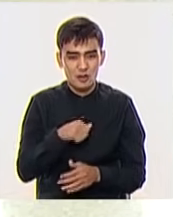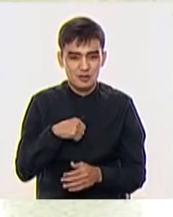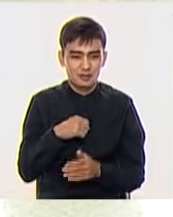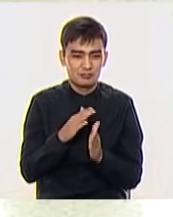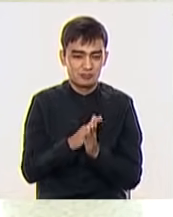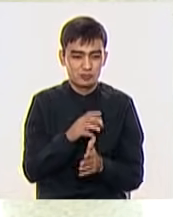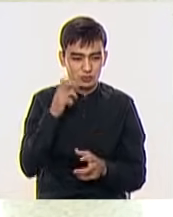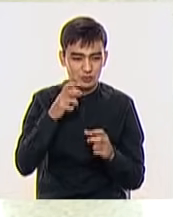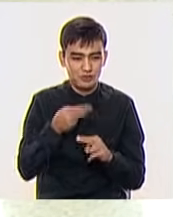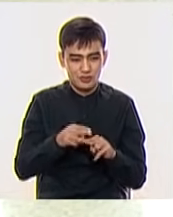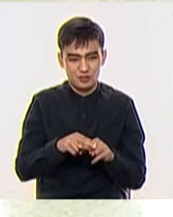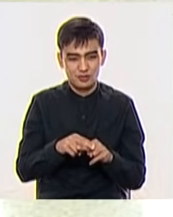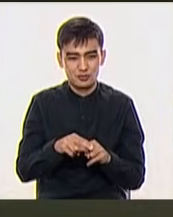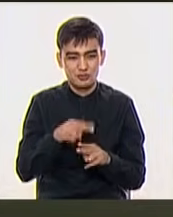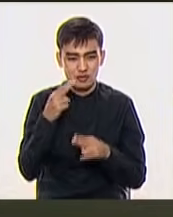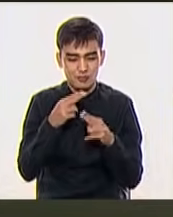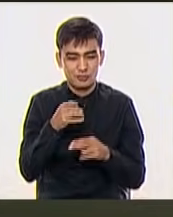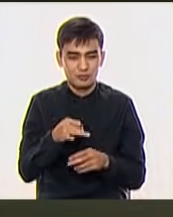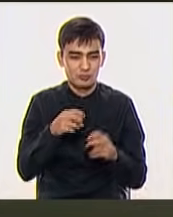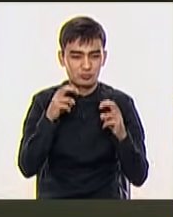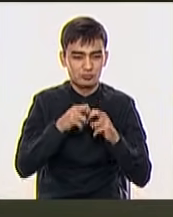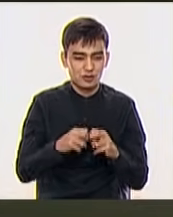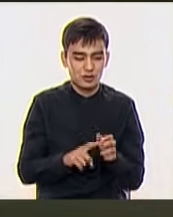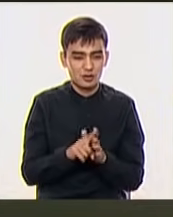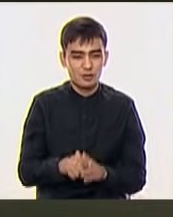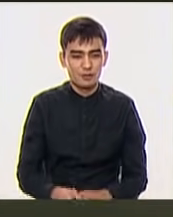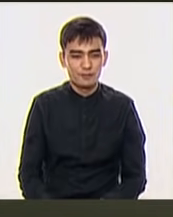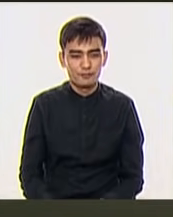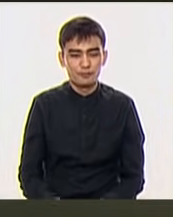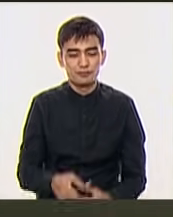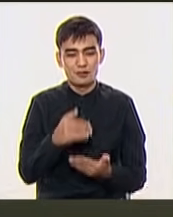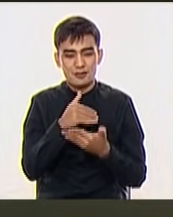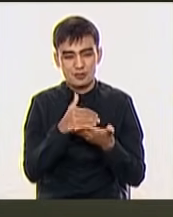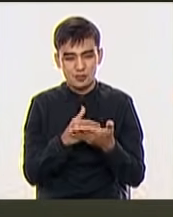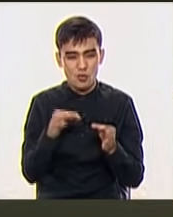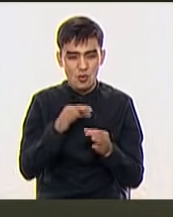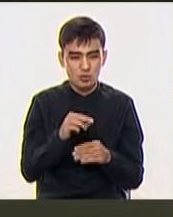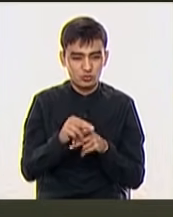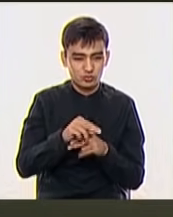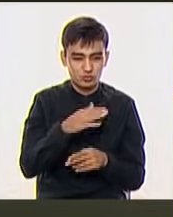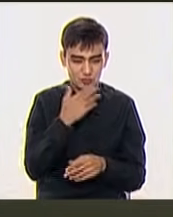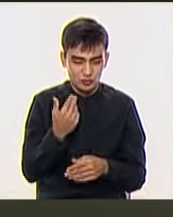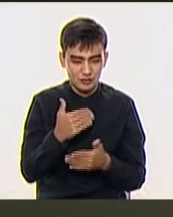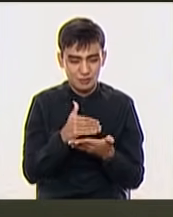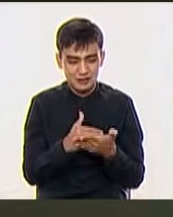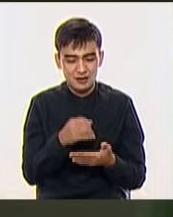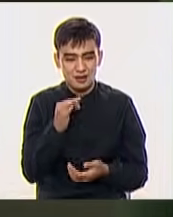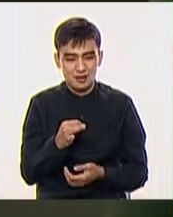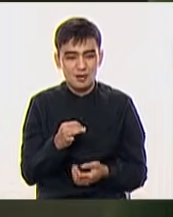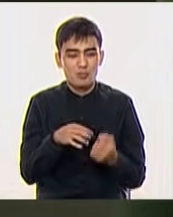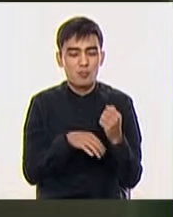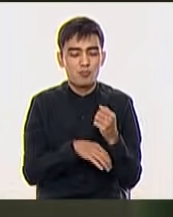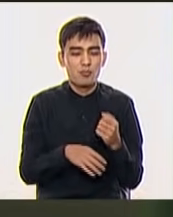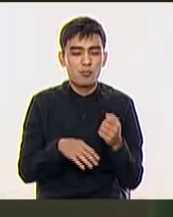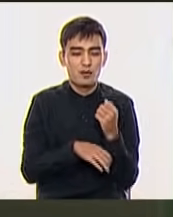студентов, сообщили в комитете. Занятия проводятся не по расписанию. Потом